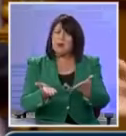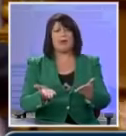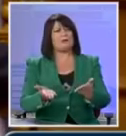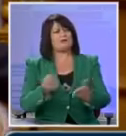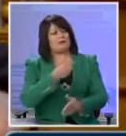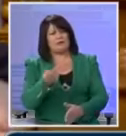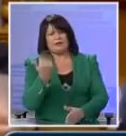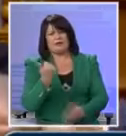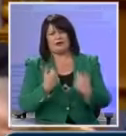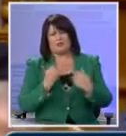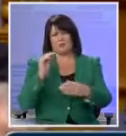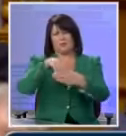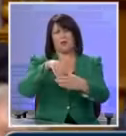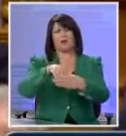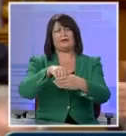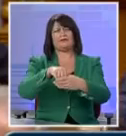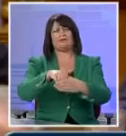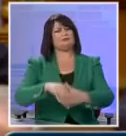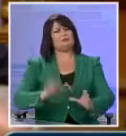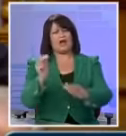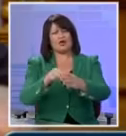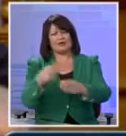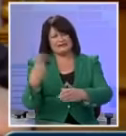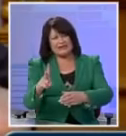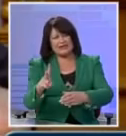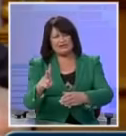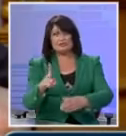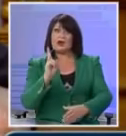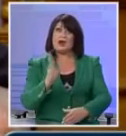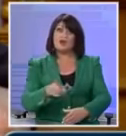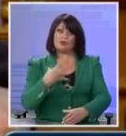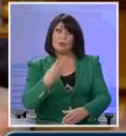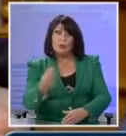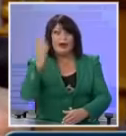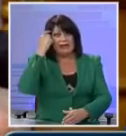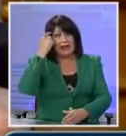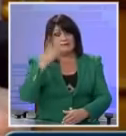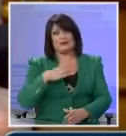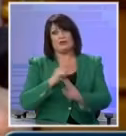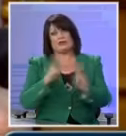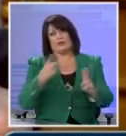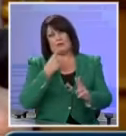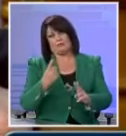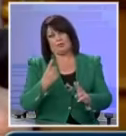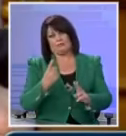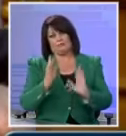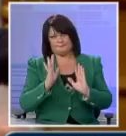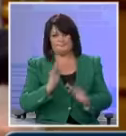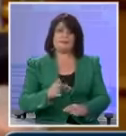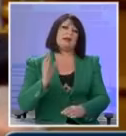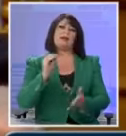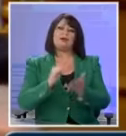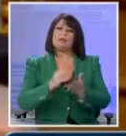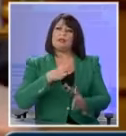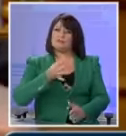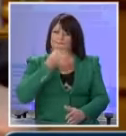κανένα θέμα που έχετε σοκο κές διαδικασίες και εκλογές κακώς το εκλάβετε ως ανάμειξη και ήθελα αυτό να το ξεκαθαρίσω αυτό όμως που θέλω